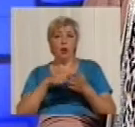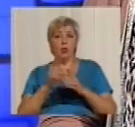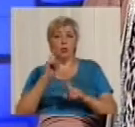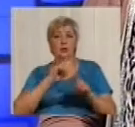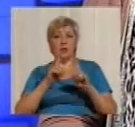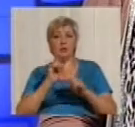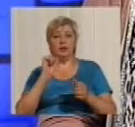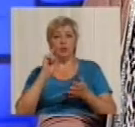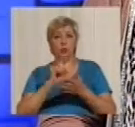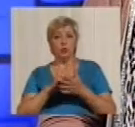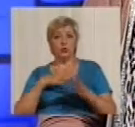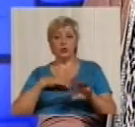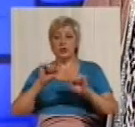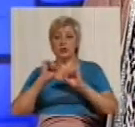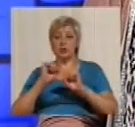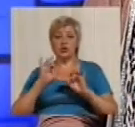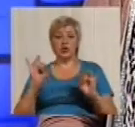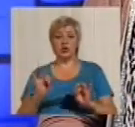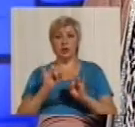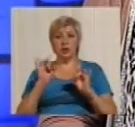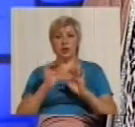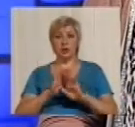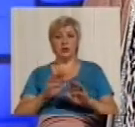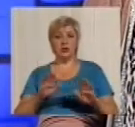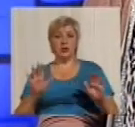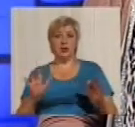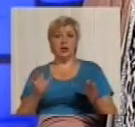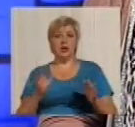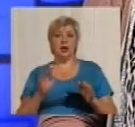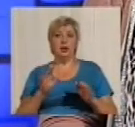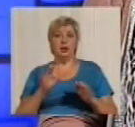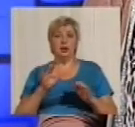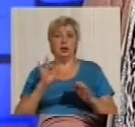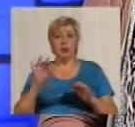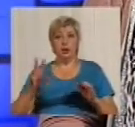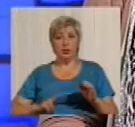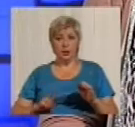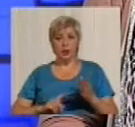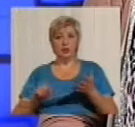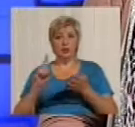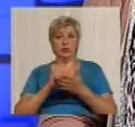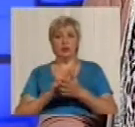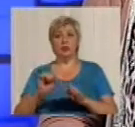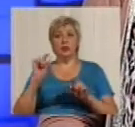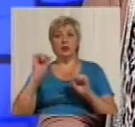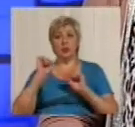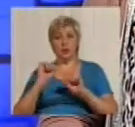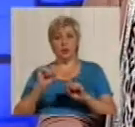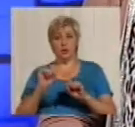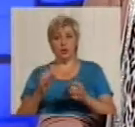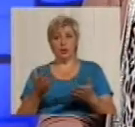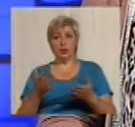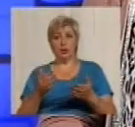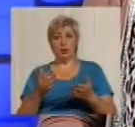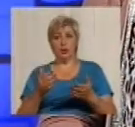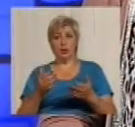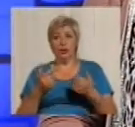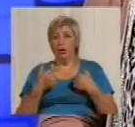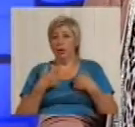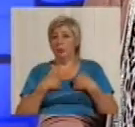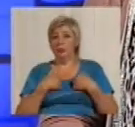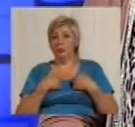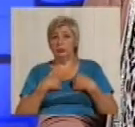детей, департамент должен защищать интересы детей, и интересы и директор должен защищать интересы детей. У меня нет ни одной претензии к